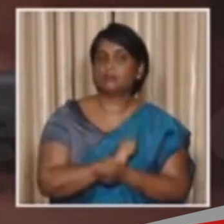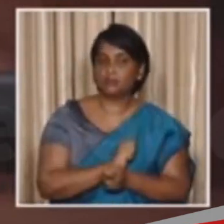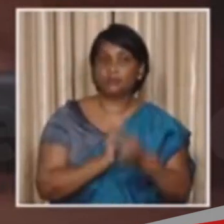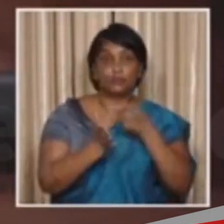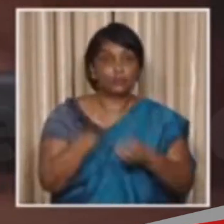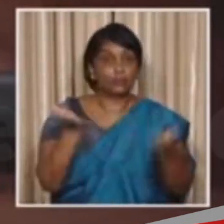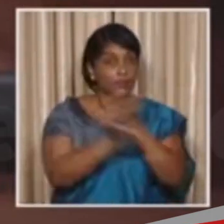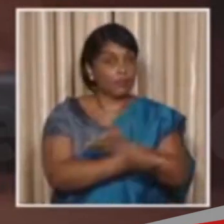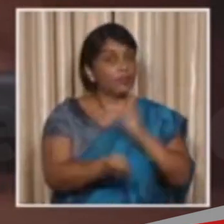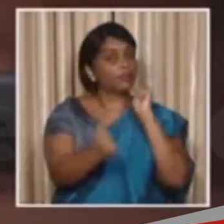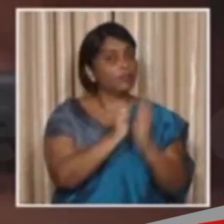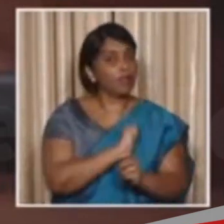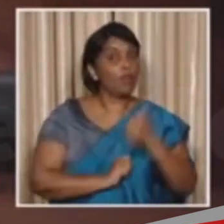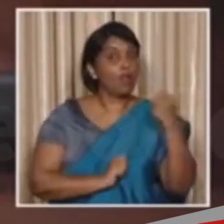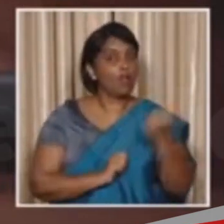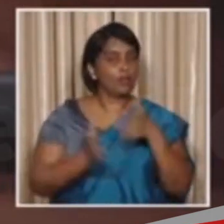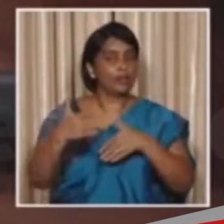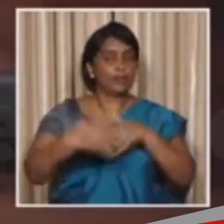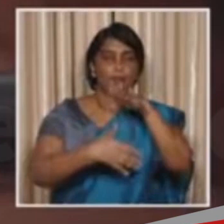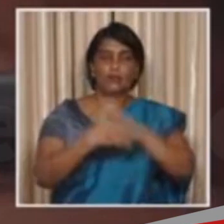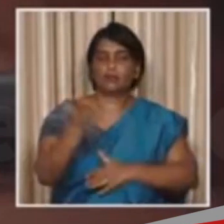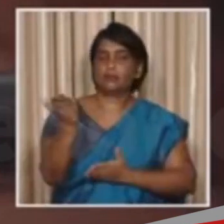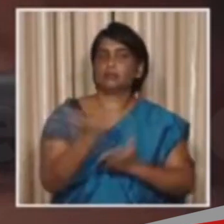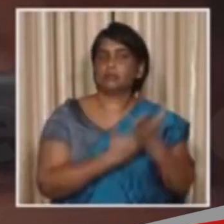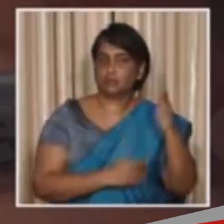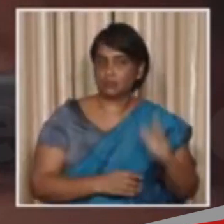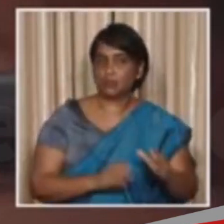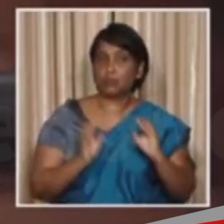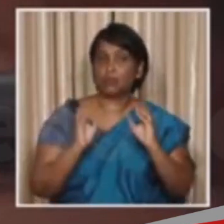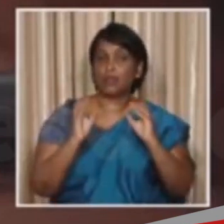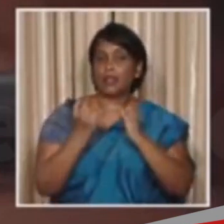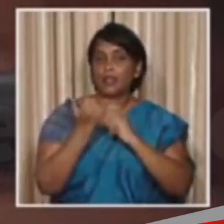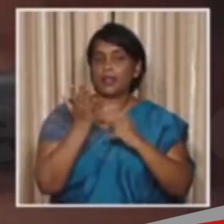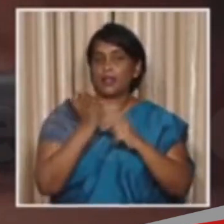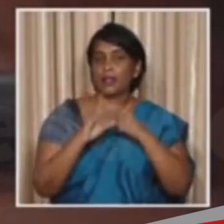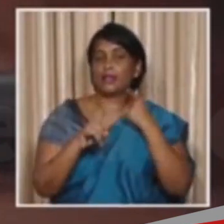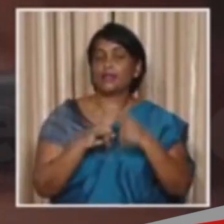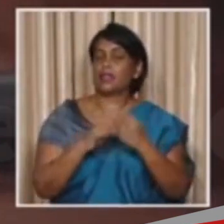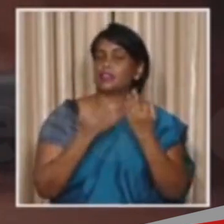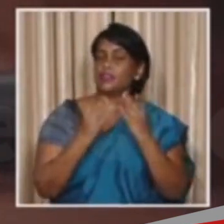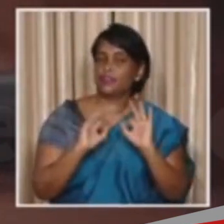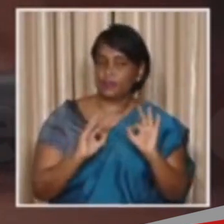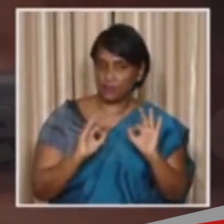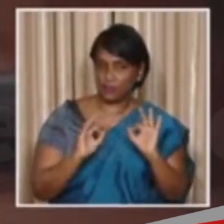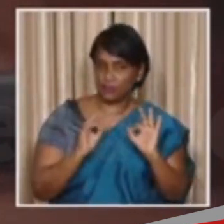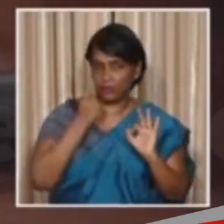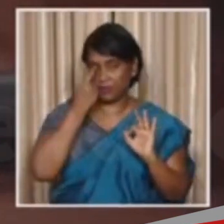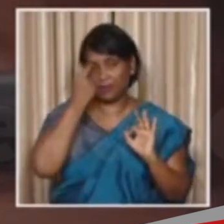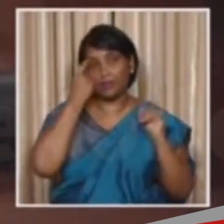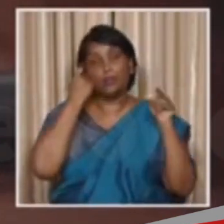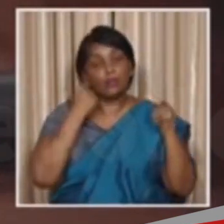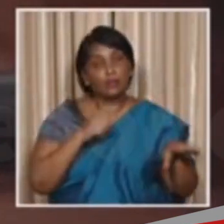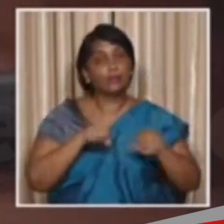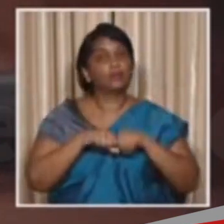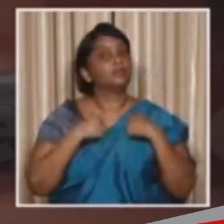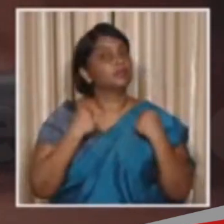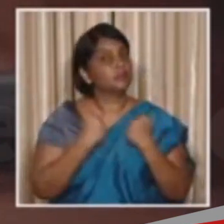ගිවිසුම් වෙනස් කරලා අලුත් කැබිනට් පත්‍රිකාවක් ඉදිරිපත් කරනවා ශූන්‍ය බදු අනුපාතයකට යන්න කියලා. හරිද? මෙම